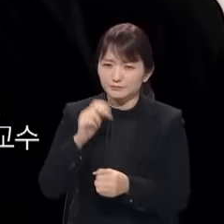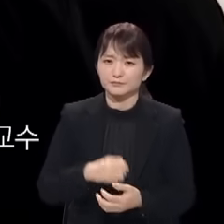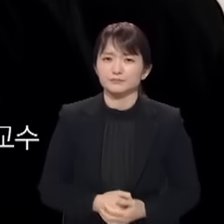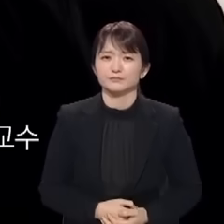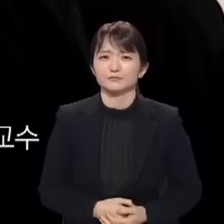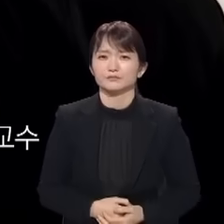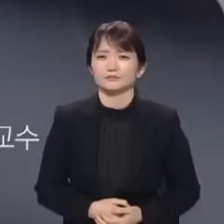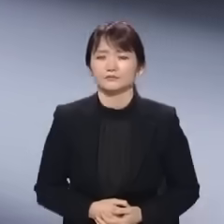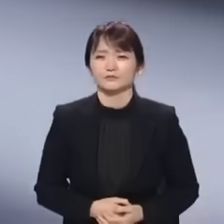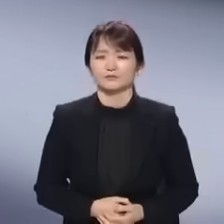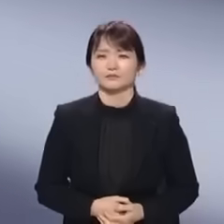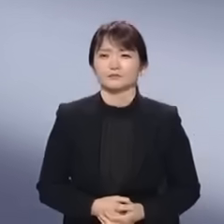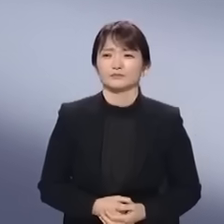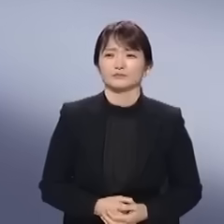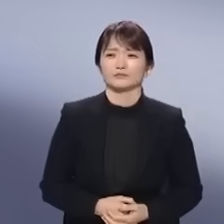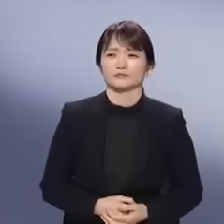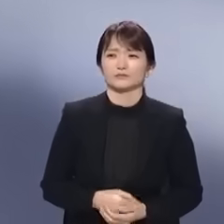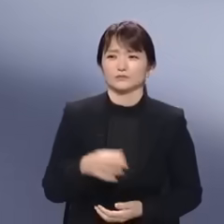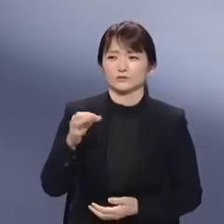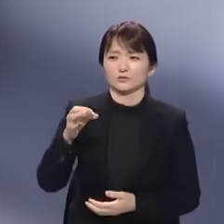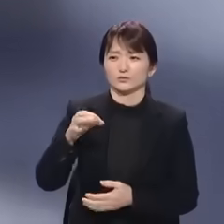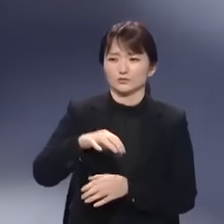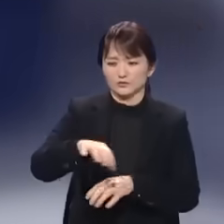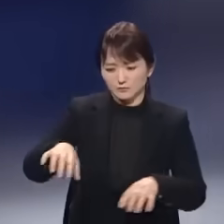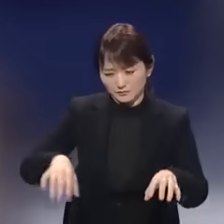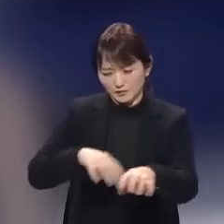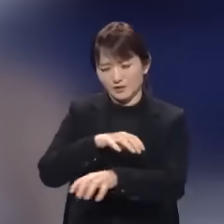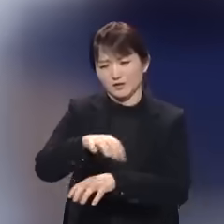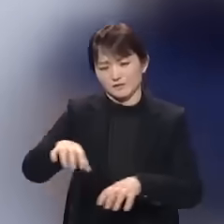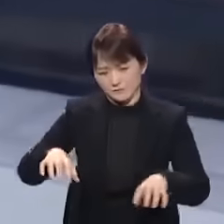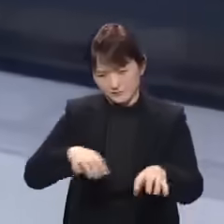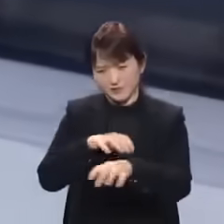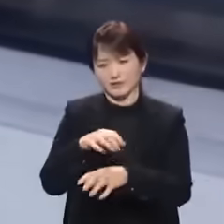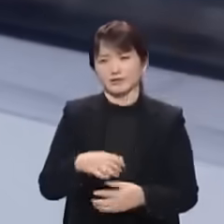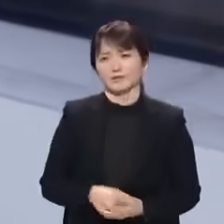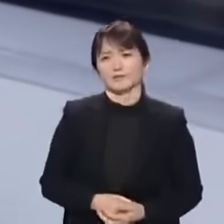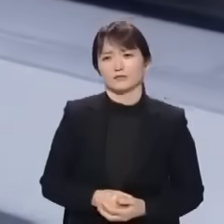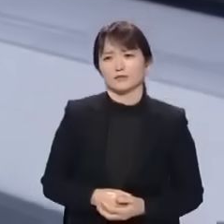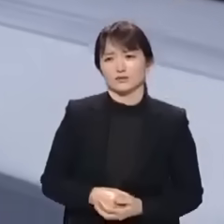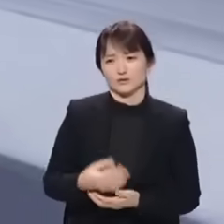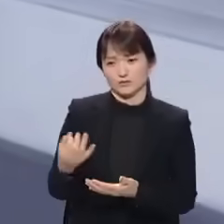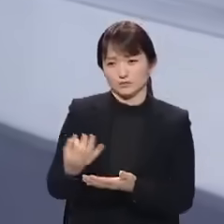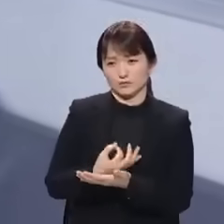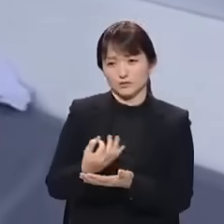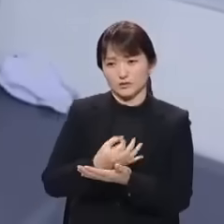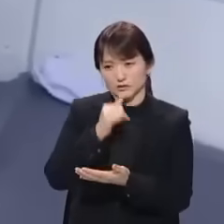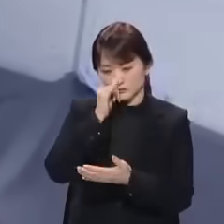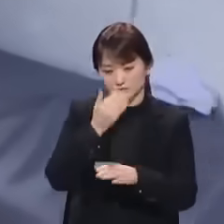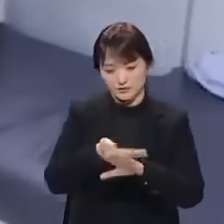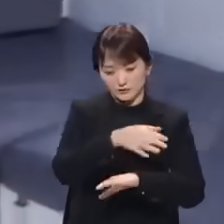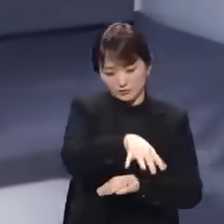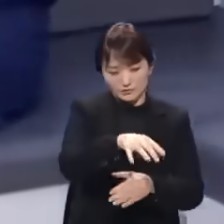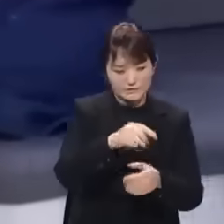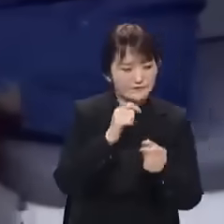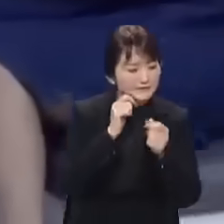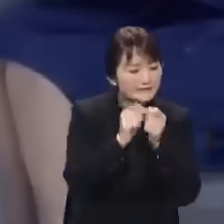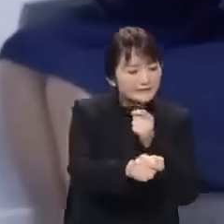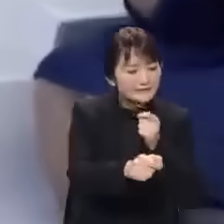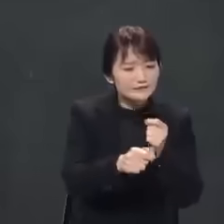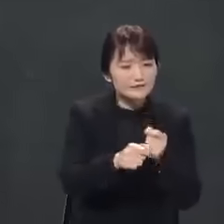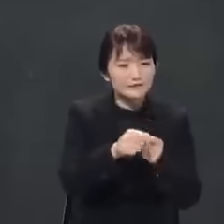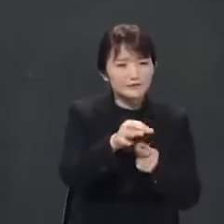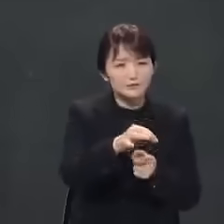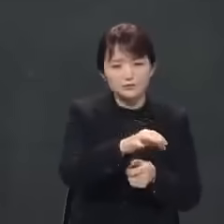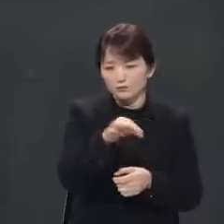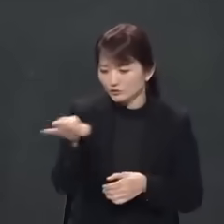사실은 폰지식이거든요. 돌려막기를 계속하면 계속 수익이 있다고 해서 하고 또 다른 데 사기를 쳐가지고 그것을